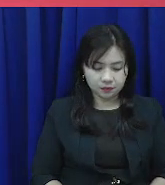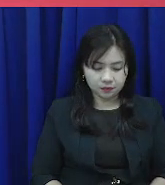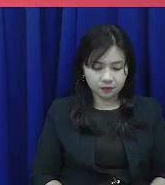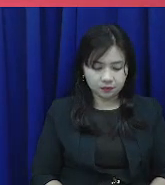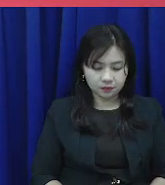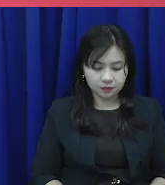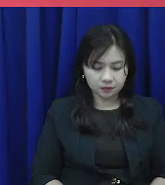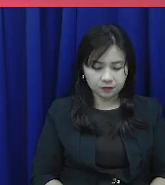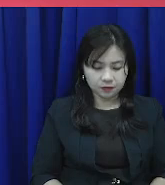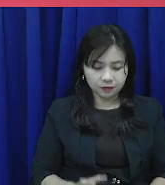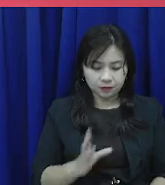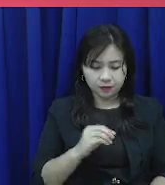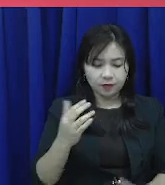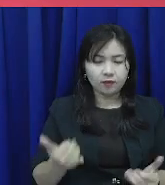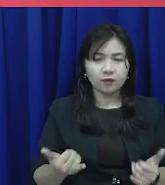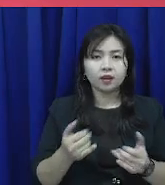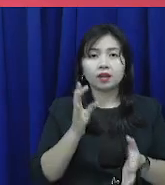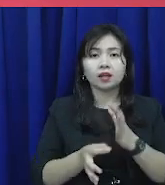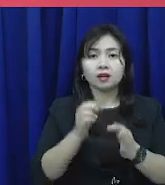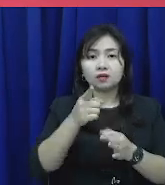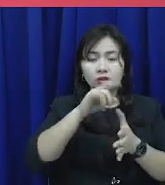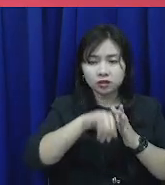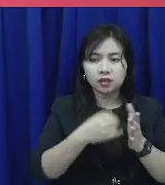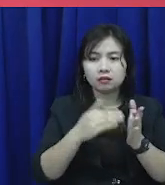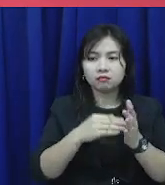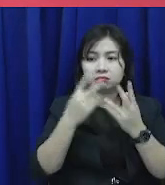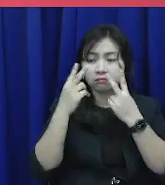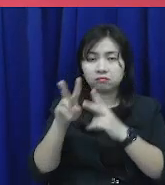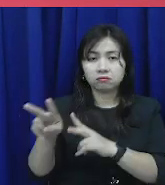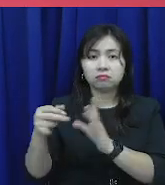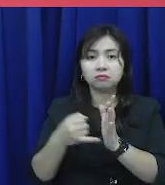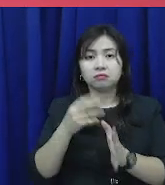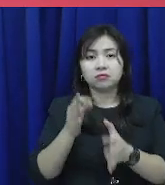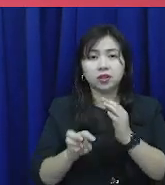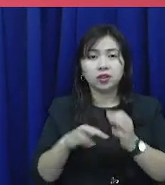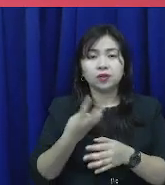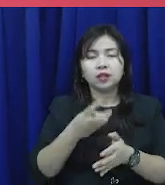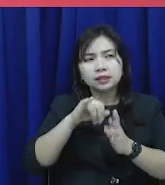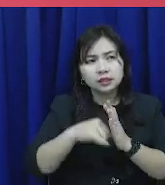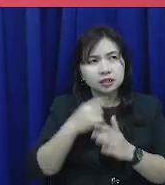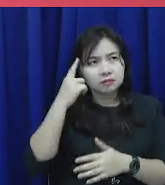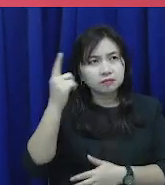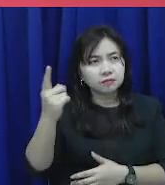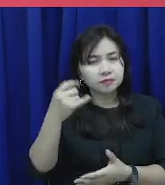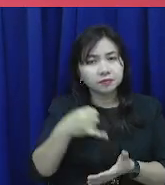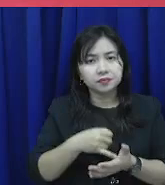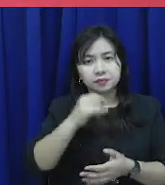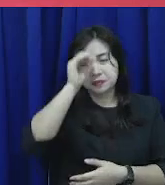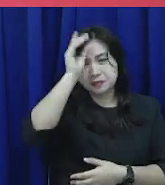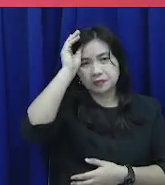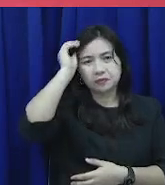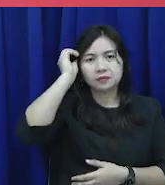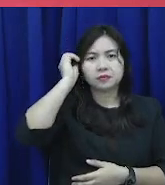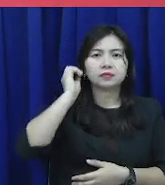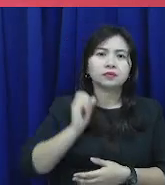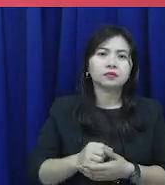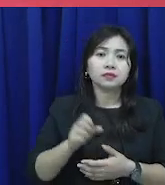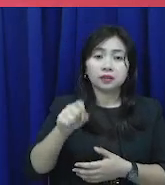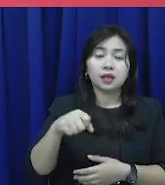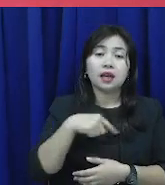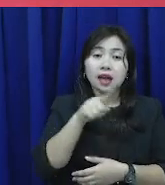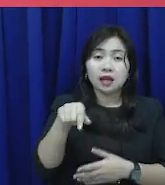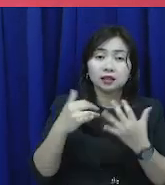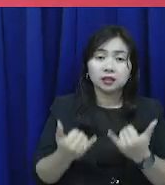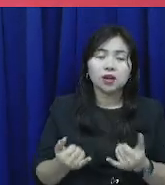lang kung ivis lang saakin lang mga kapatid kung iimagine lang natin mga kapatid kumbaga holy covered na tayo